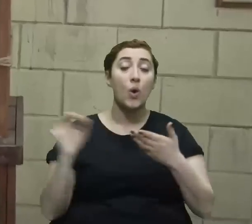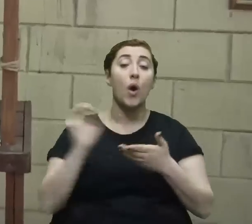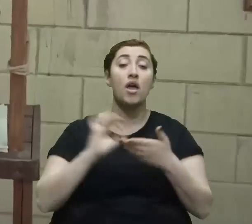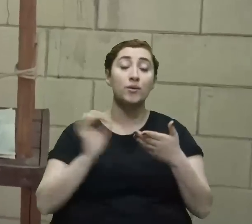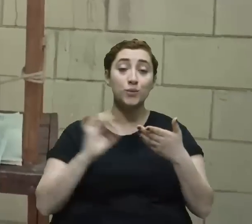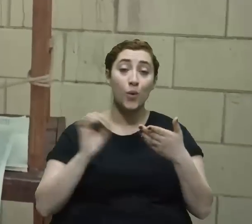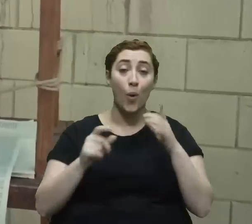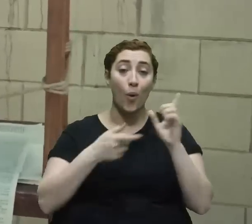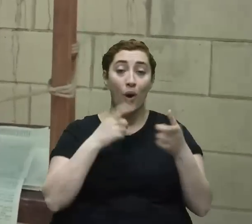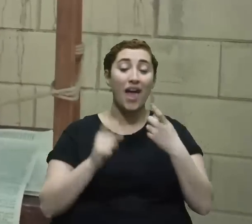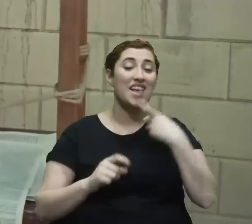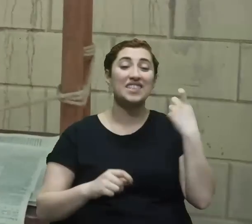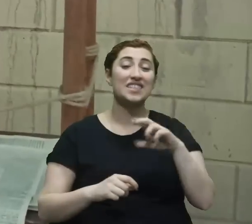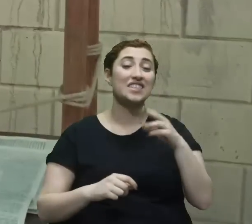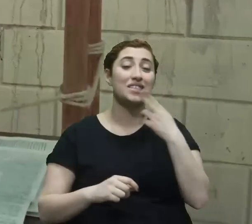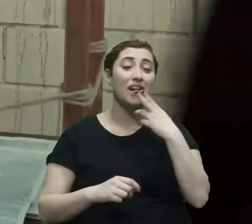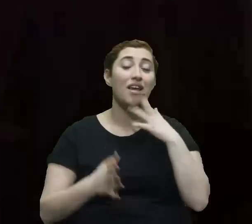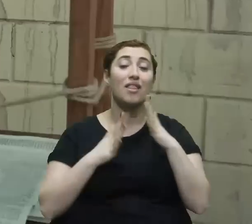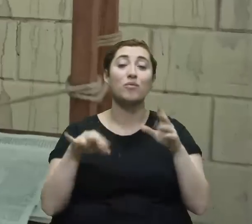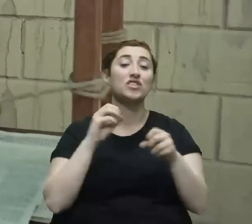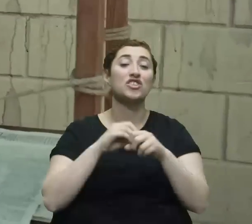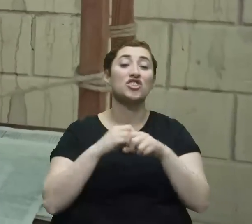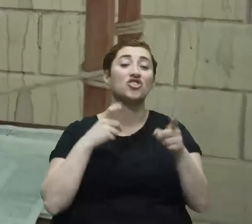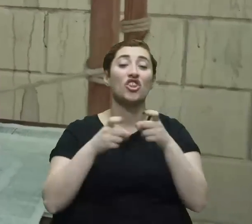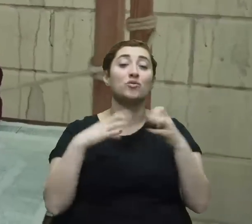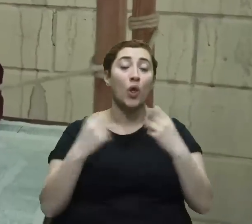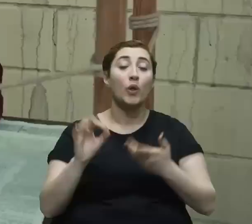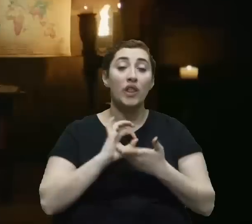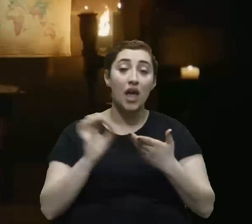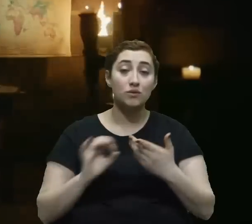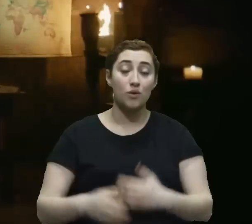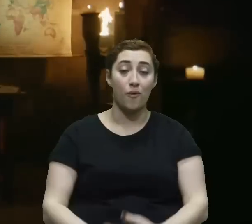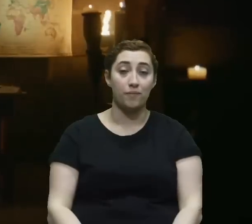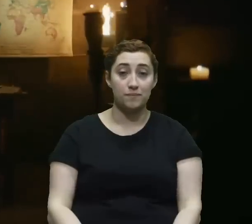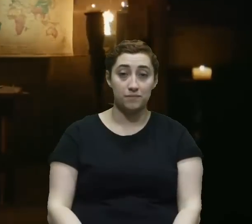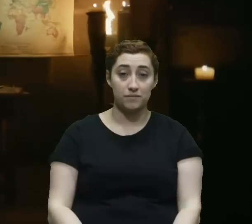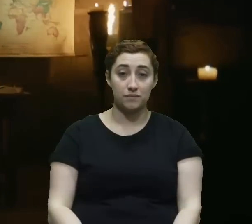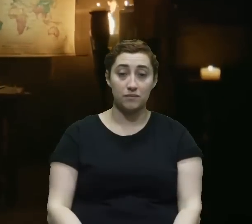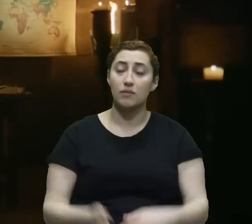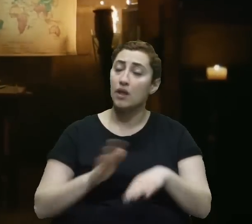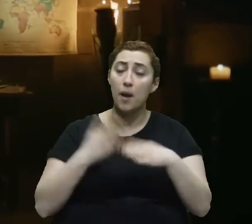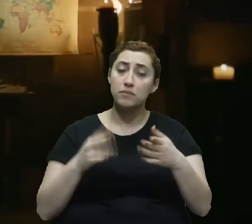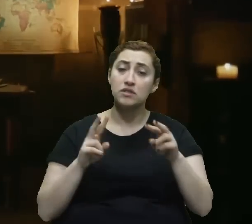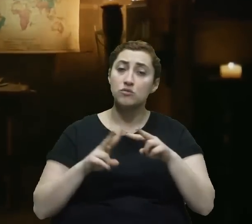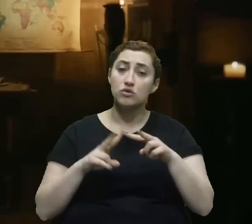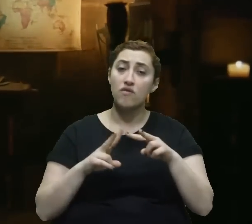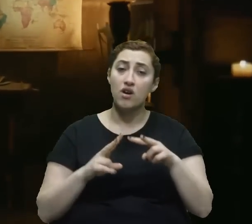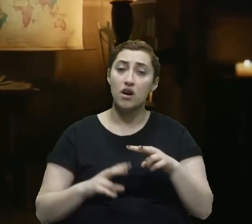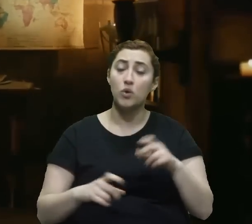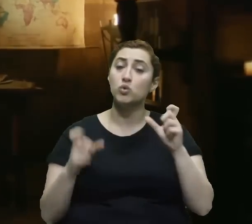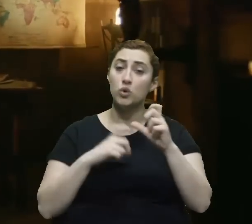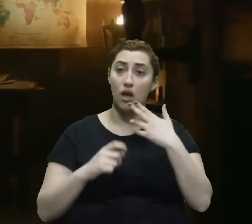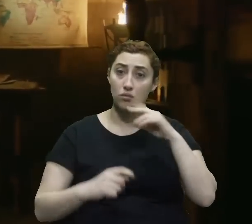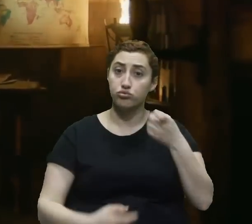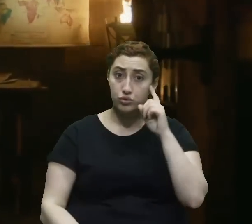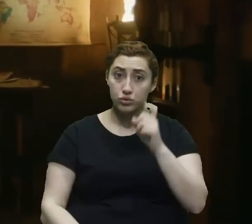Yazıyor, yazıyor. Eski Tütün Deposu'ndaki çatışmayı yazıyor. Toplantı odası. Ne yaptınız Mustafa? Süreyya